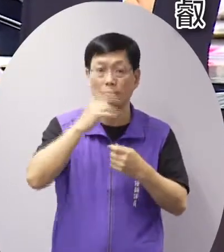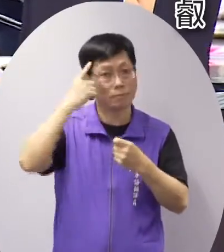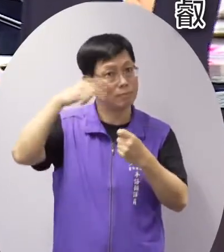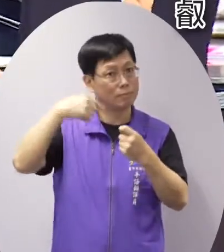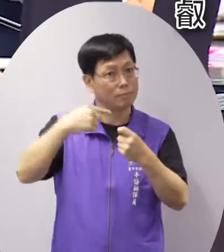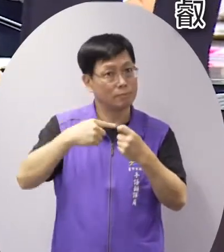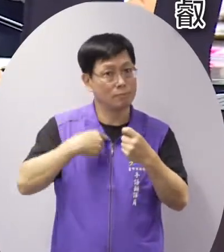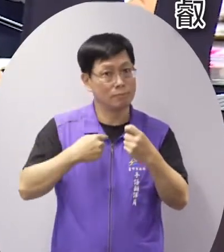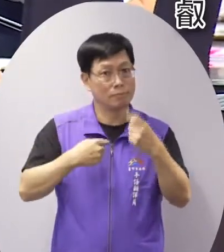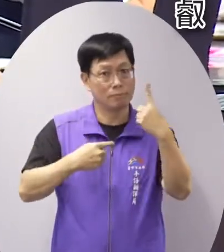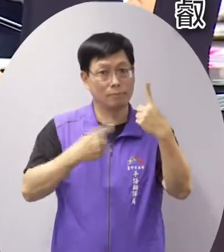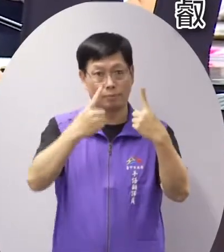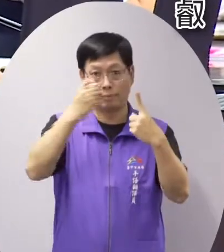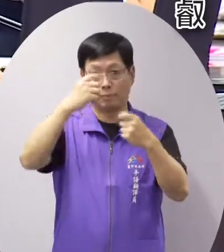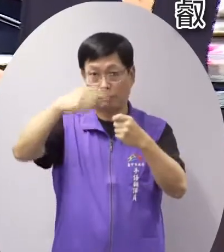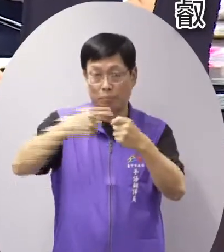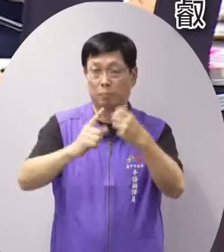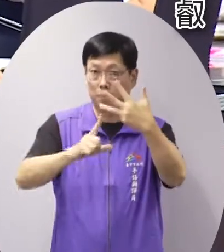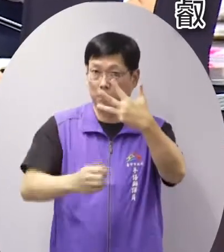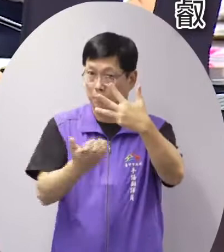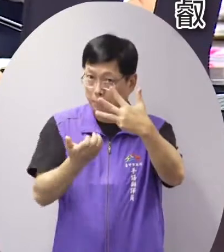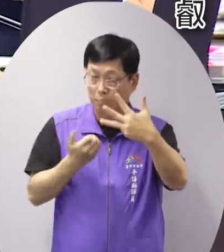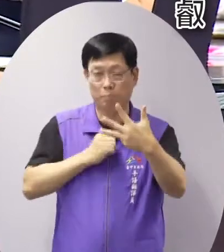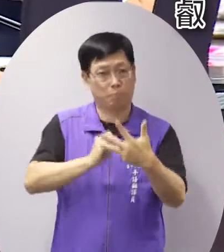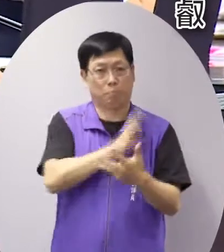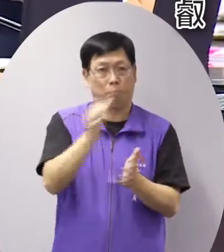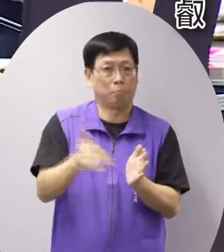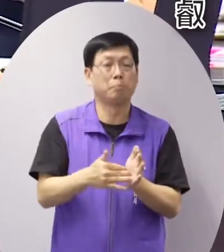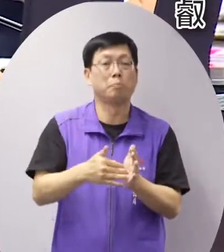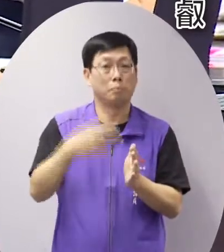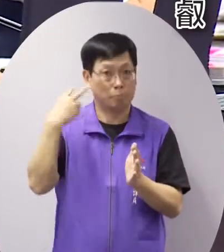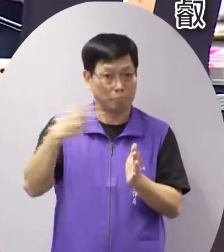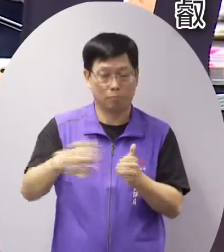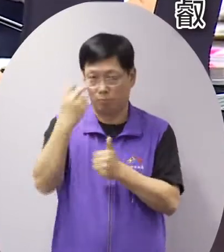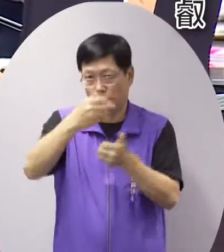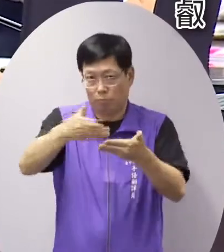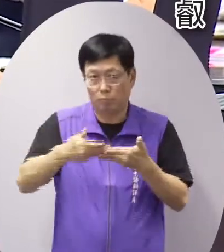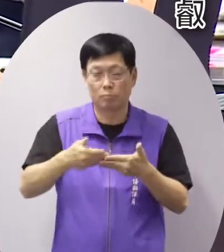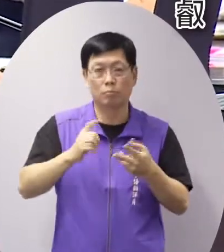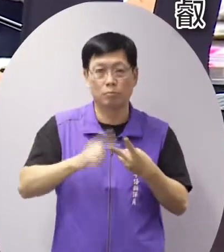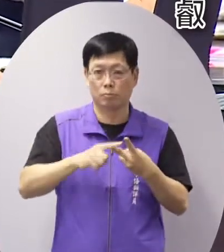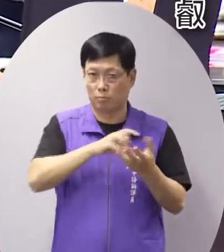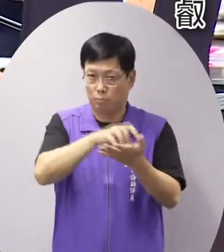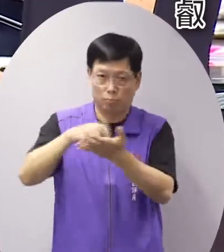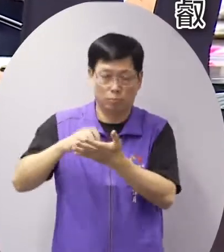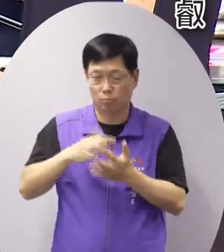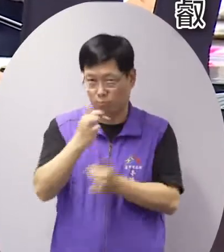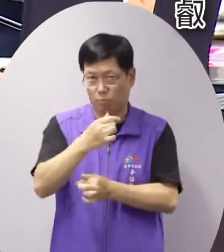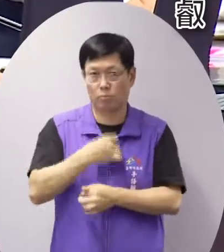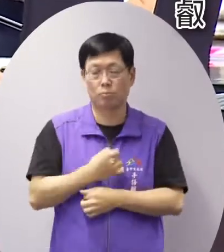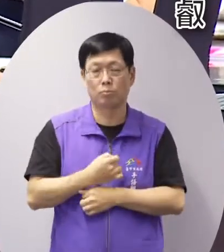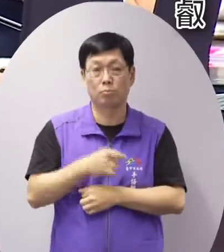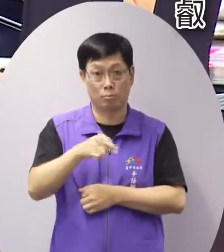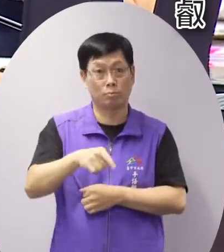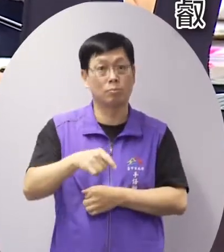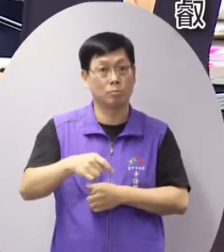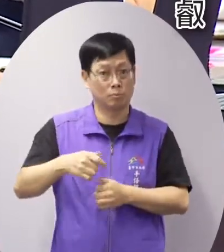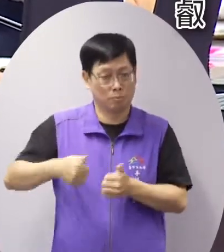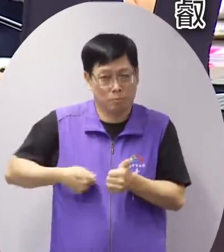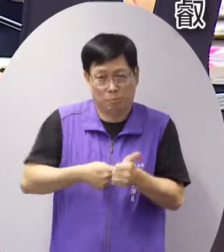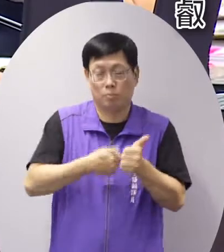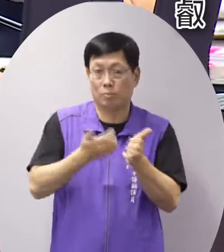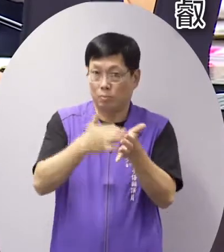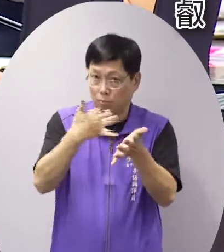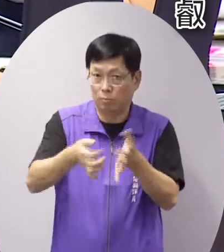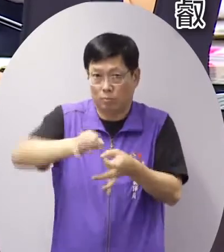年的110年8月前要完成，还有包含最后的验收跟和解的程序，所以特意在这个追加预算的